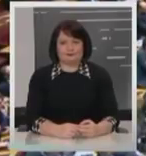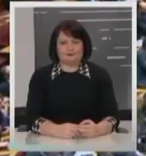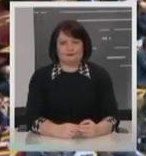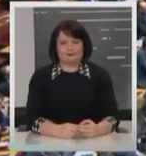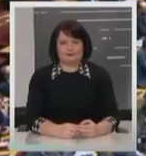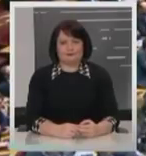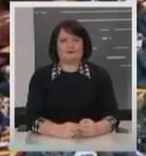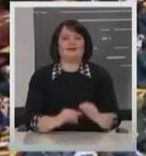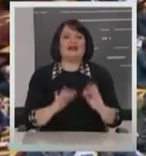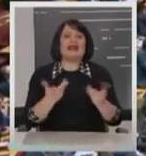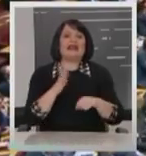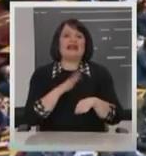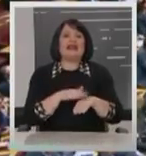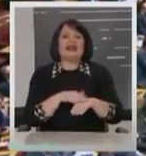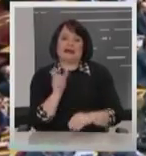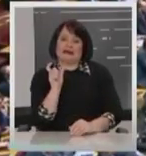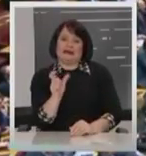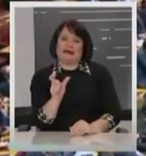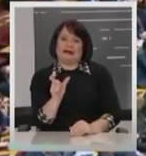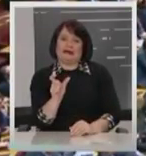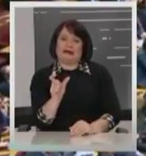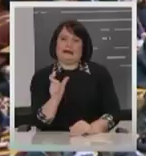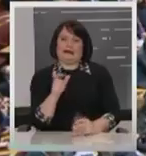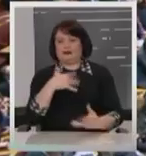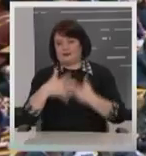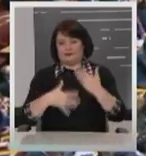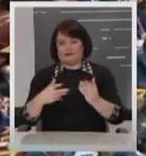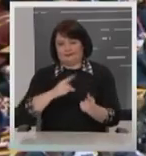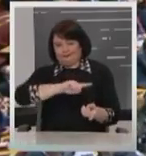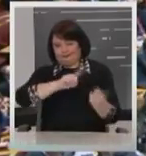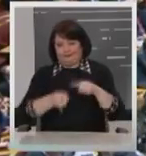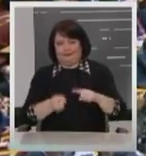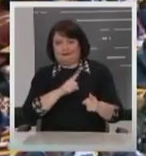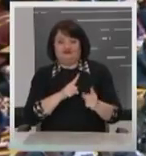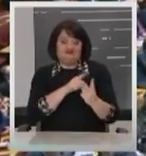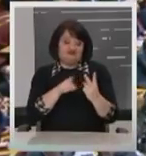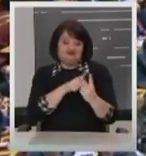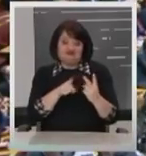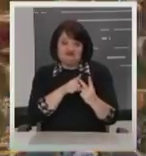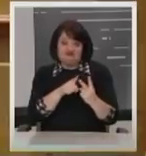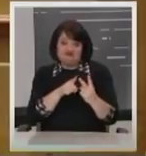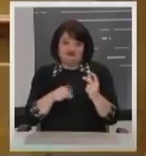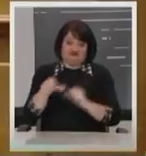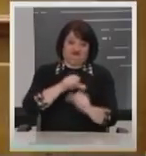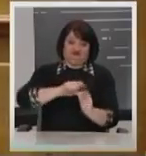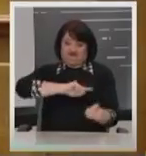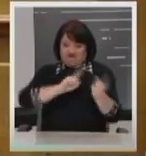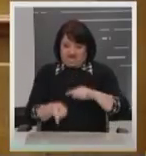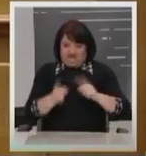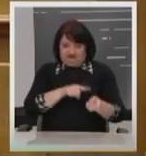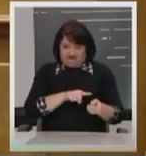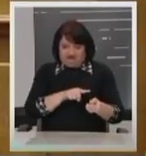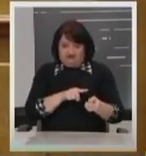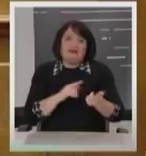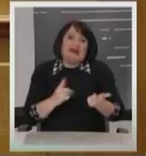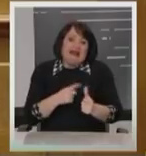Ή μήπως προτιμάτε τον όρο κολοτούμπας, τον οποίο έχετε πατεντάρει. Διαλέξτε και παίρνετε. Η πραγματικότητα όμως, για άλλη μια φορά